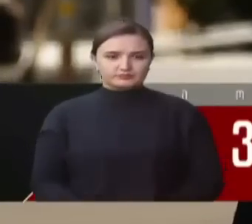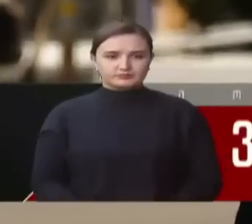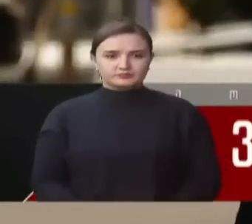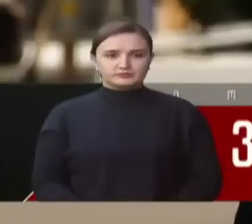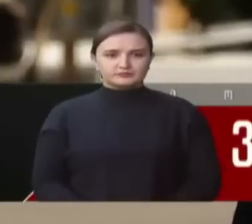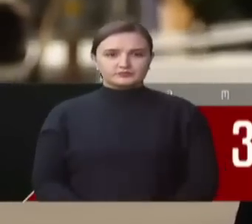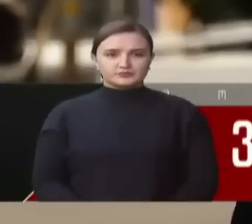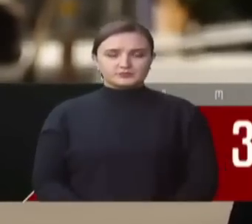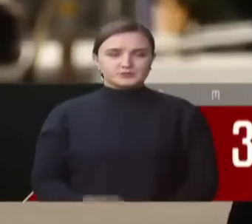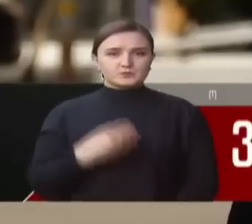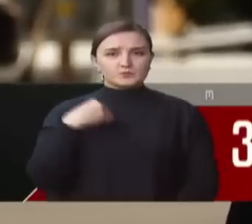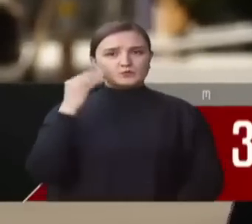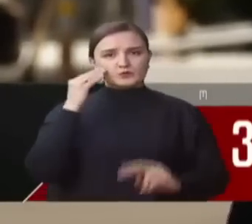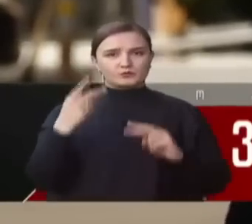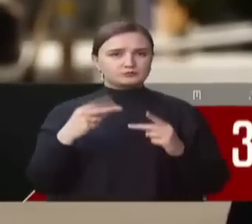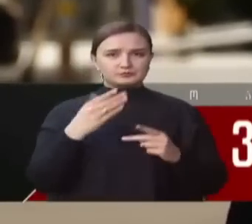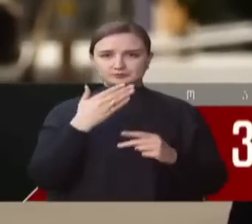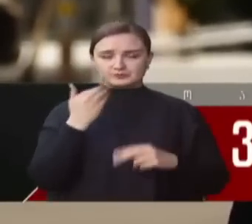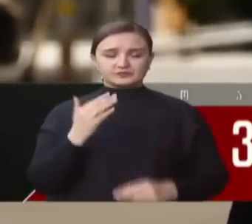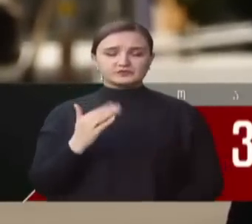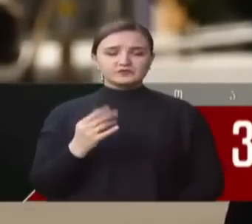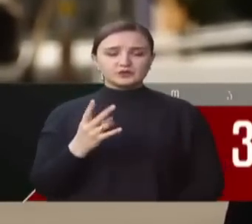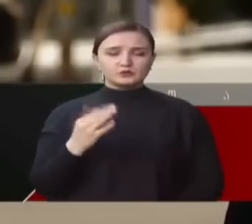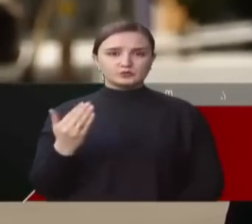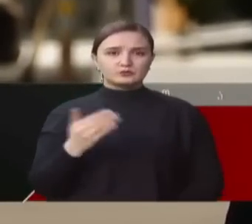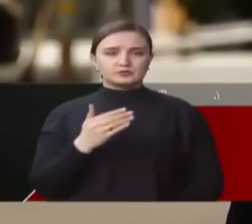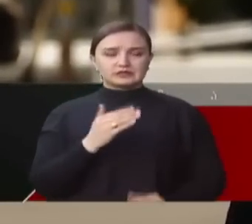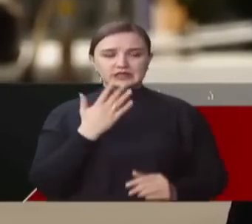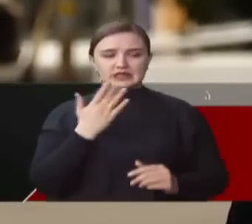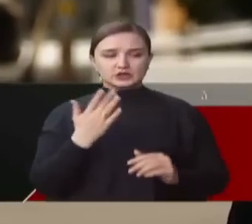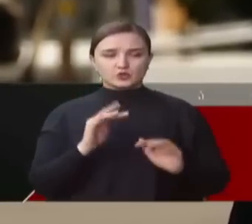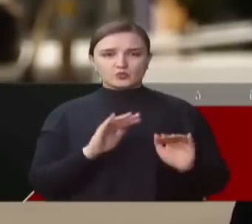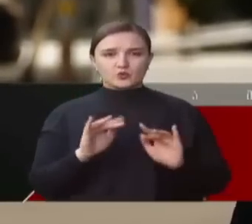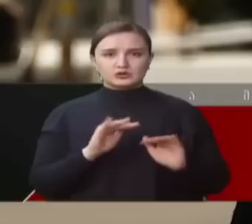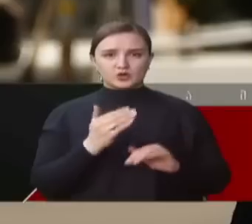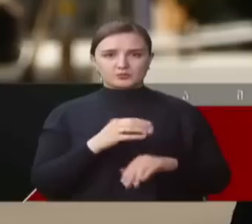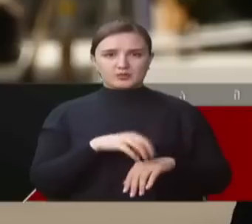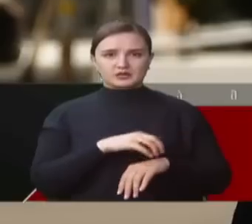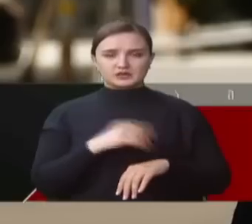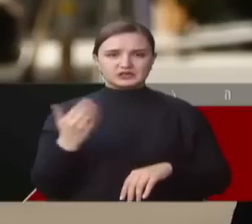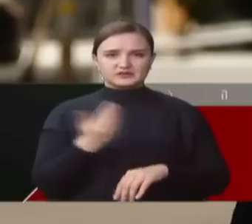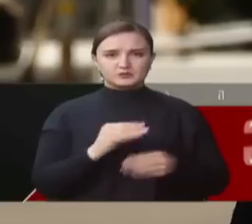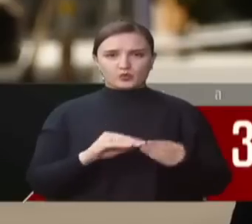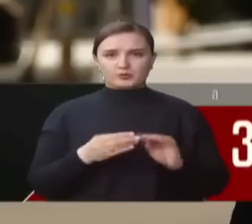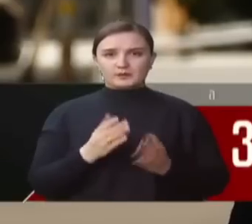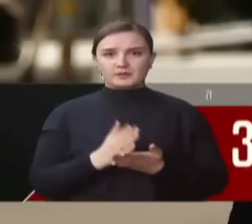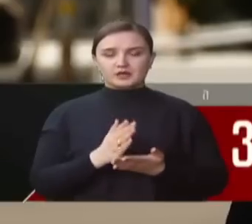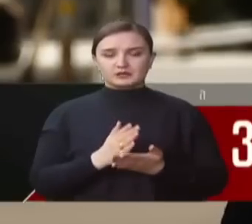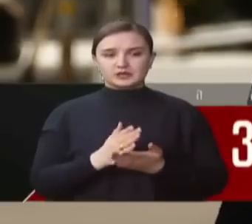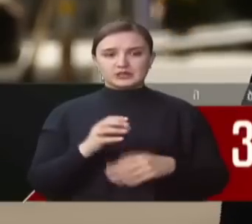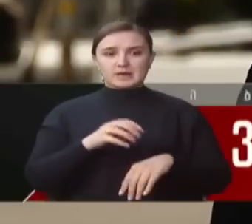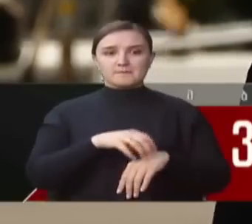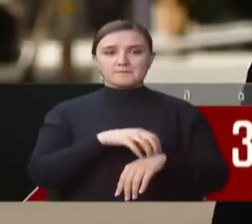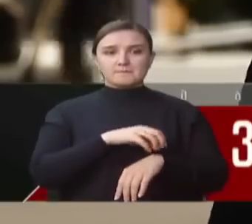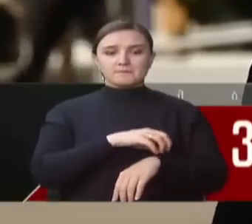rovandu mă rabișuri, național mozrobo bistuis, aris problema, pida primida, ghitrat, partia